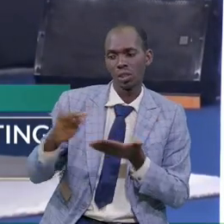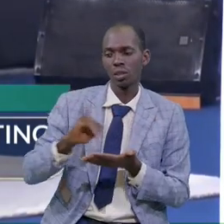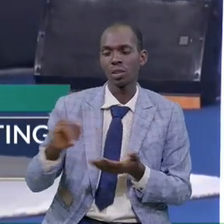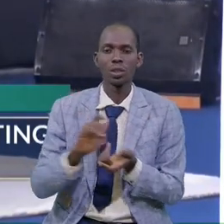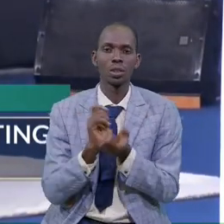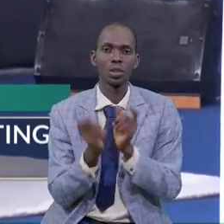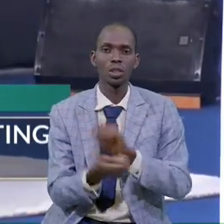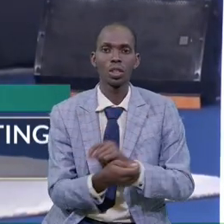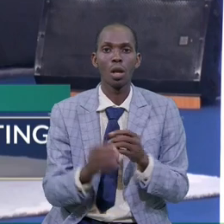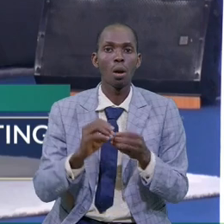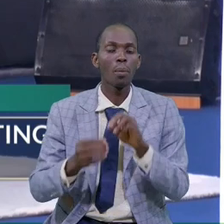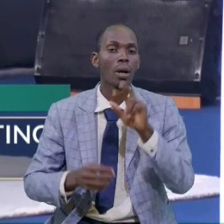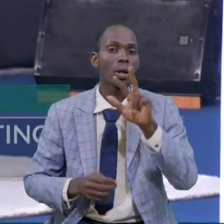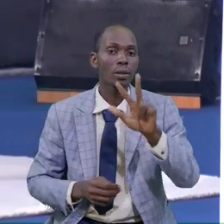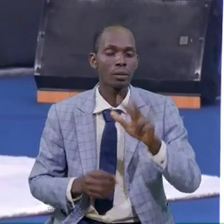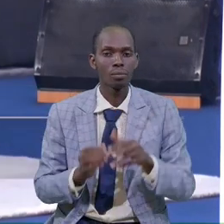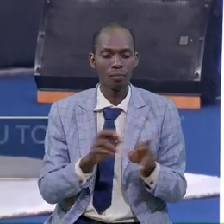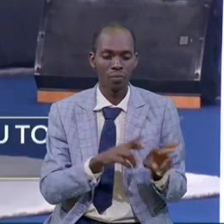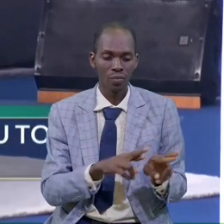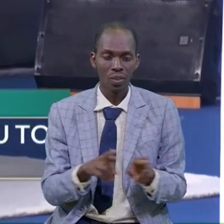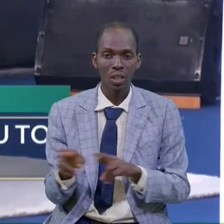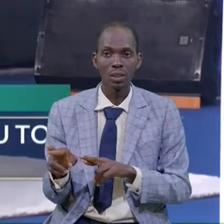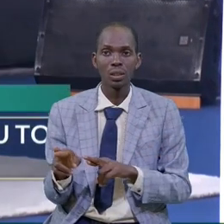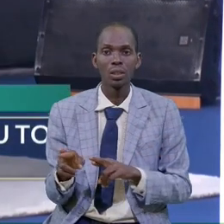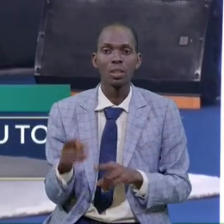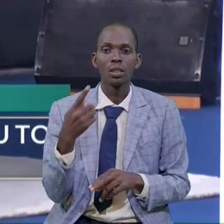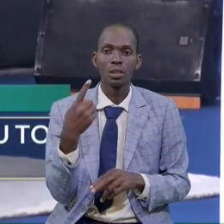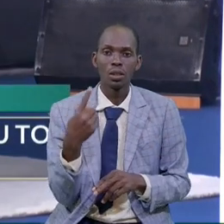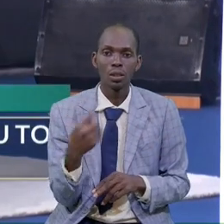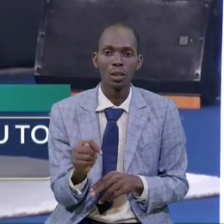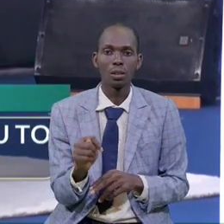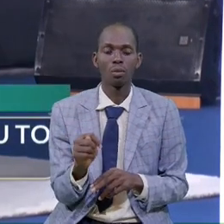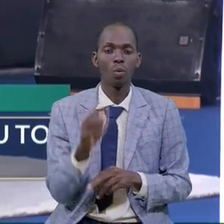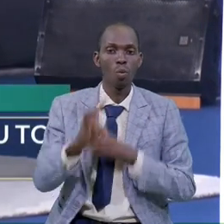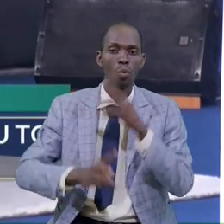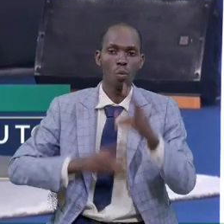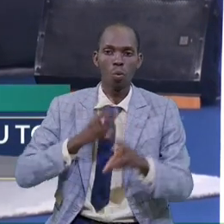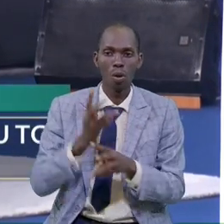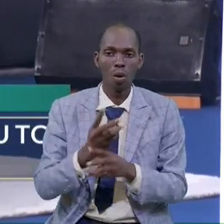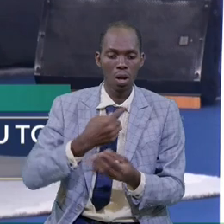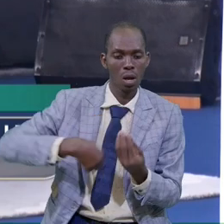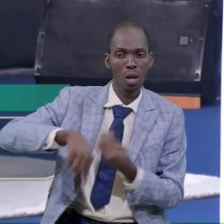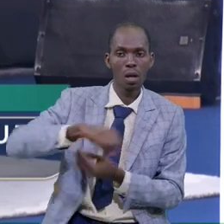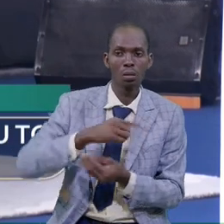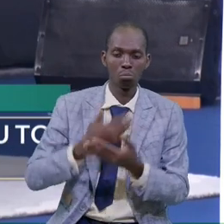Troisième élément, troisième point, prêt à changer le monde autour de toi et au-delà.